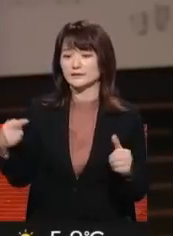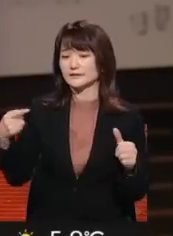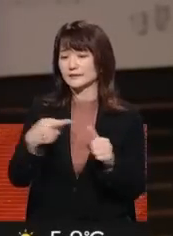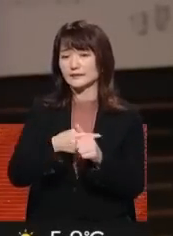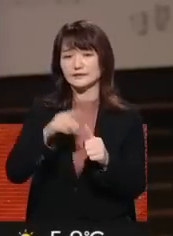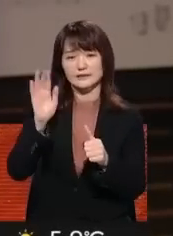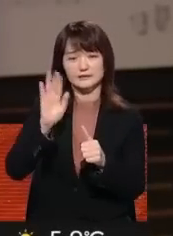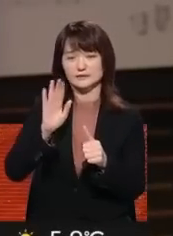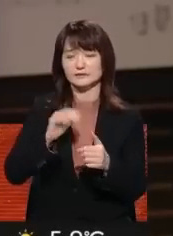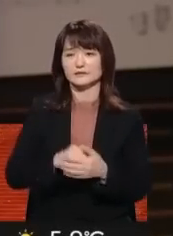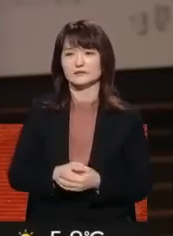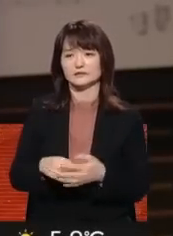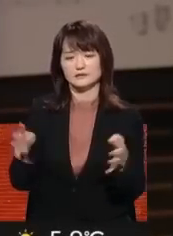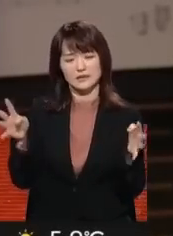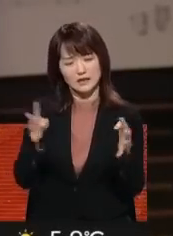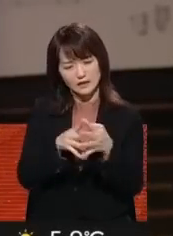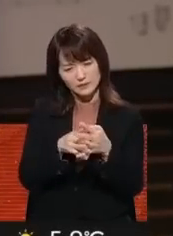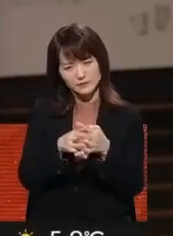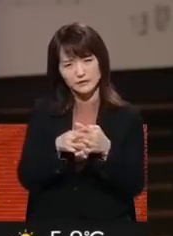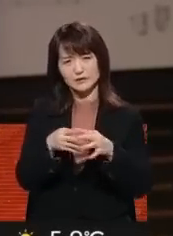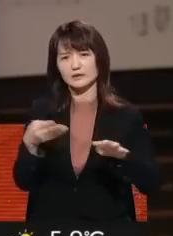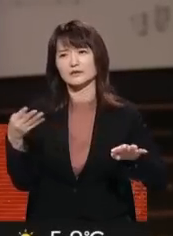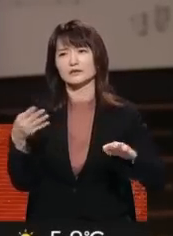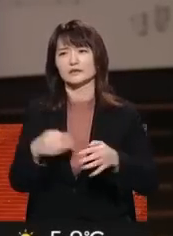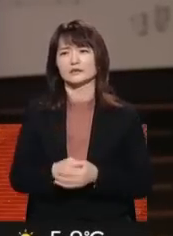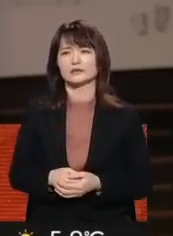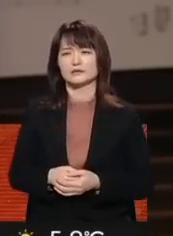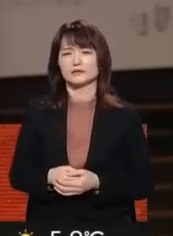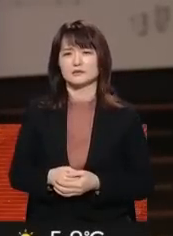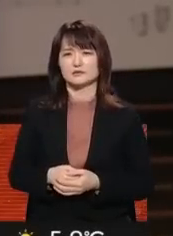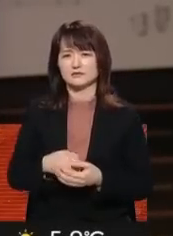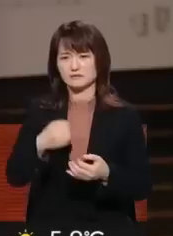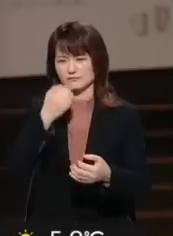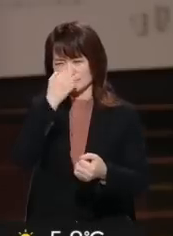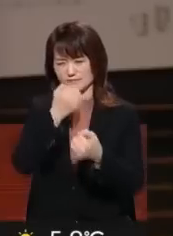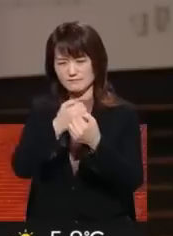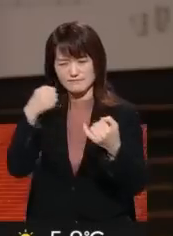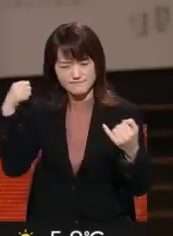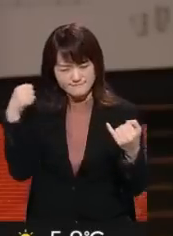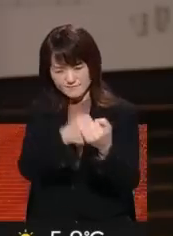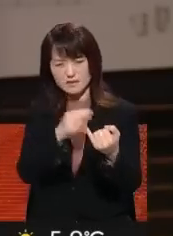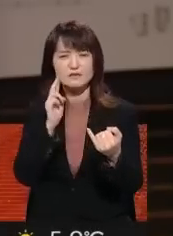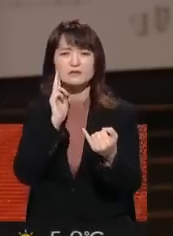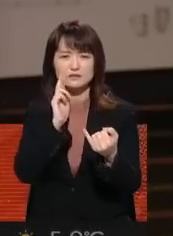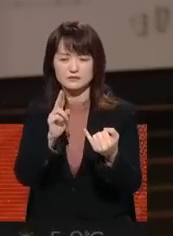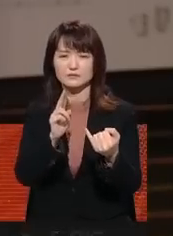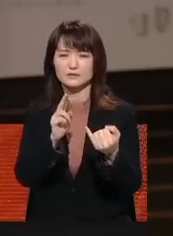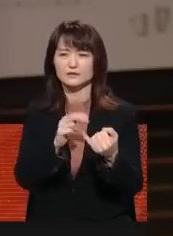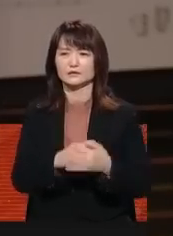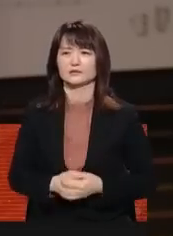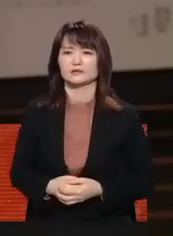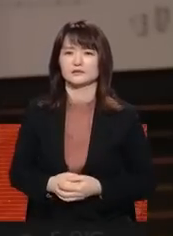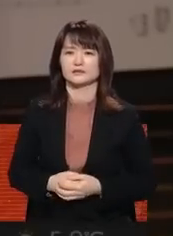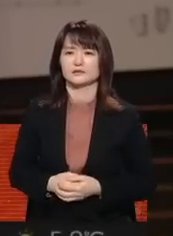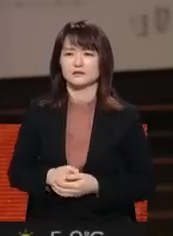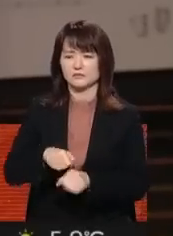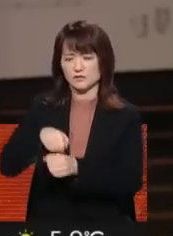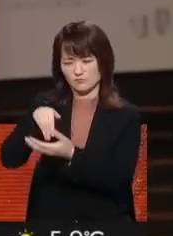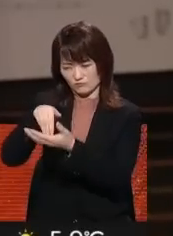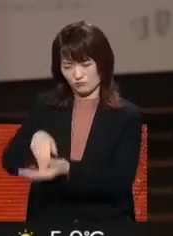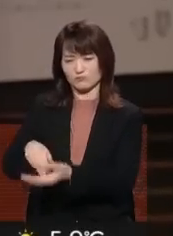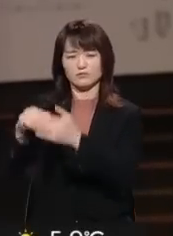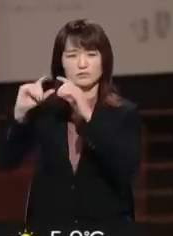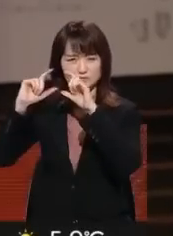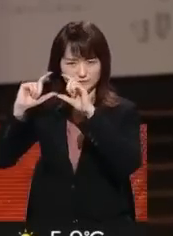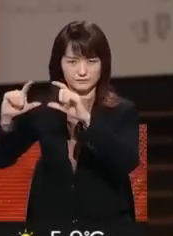때문에 그렇지만 합의도 못 받고 되게 잔인했다고 본 거 같습니다 그러다 보니까 상당히 중요하게 지금 선고된